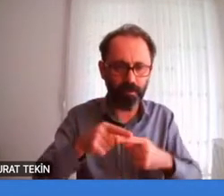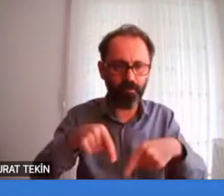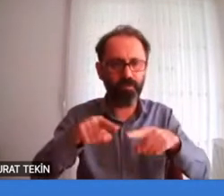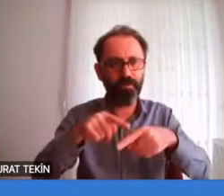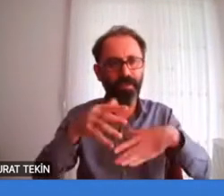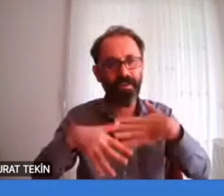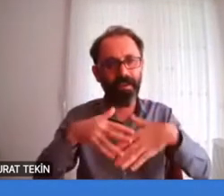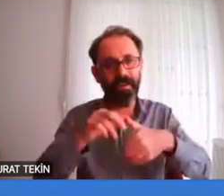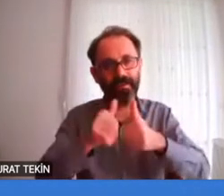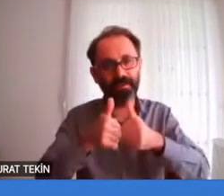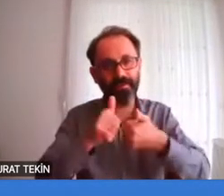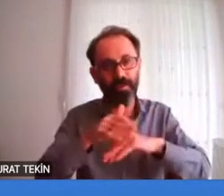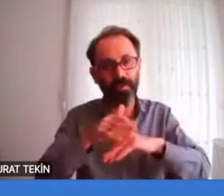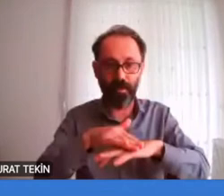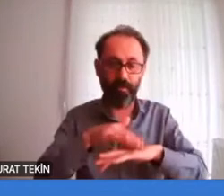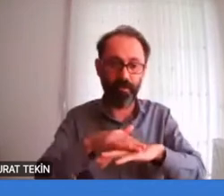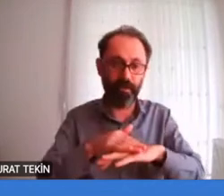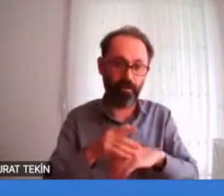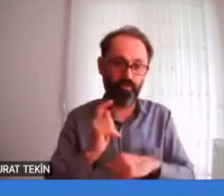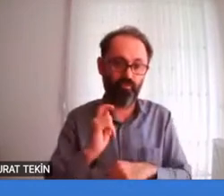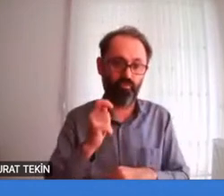miydi?